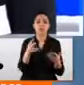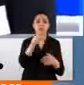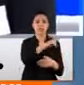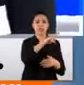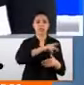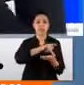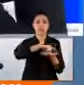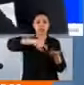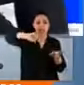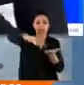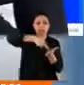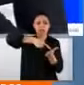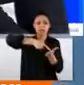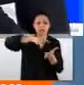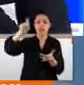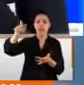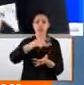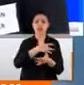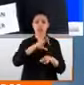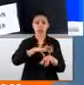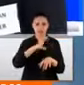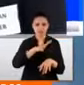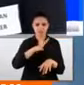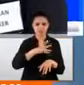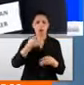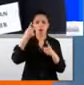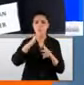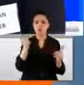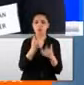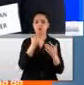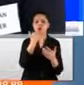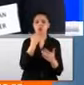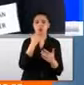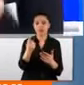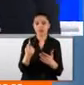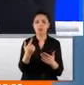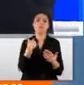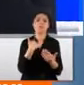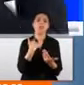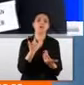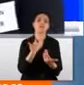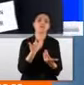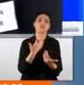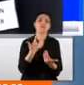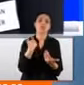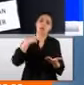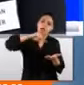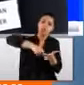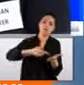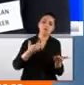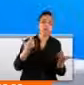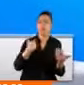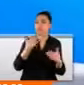senet imzalatmışlar. Sen de kalp hastasın ölürsün falan başıma kalma dedi. Başıma kalma deyince ben de tabii görmeyince attım ama nereye